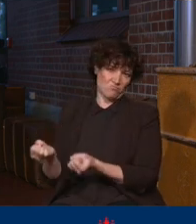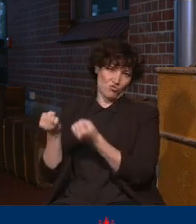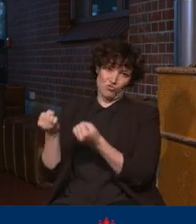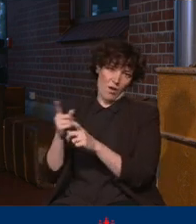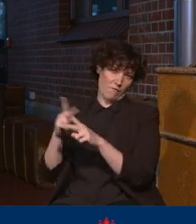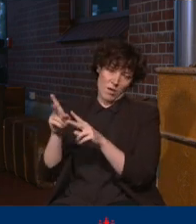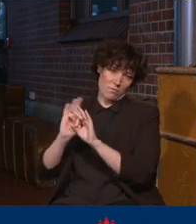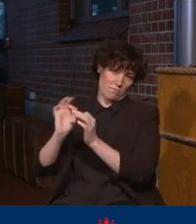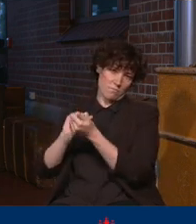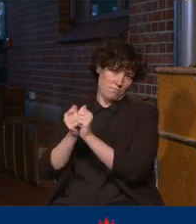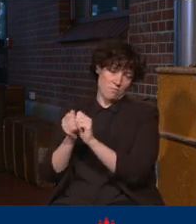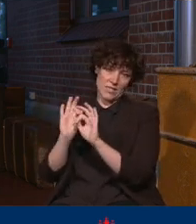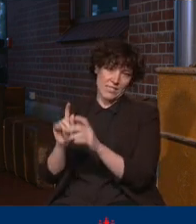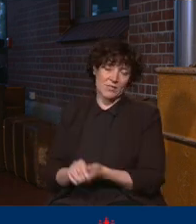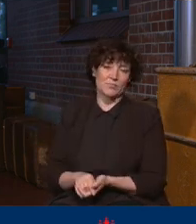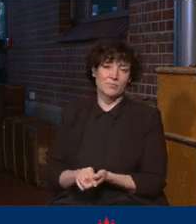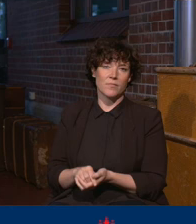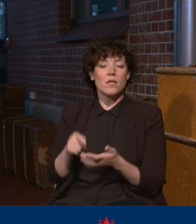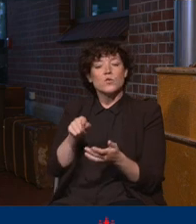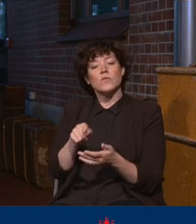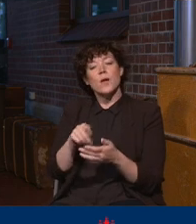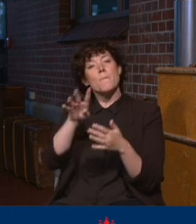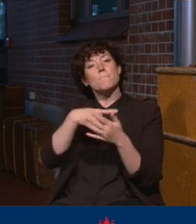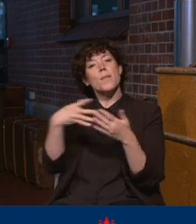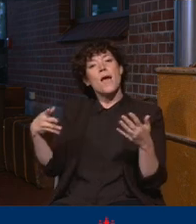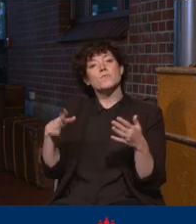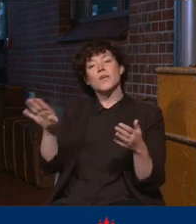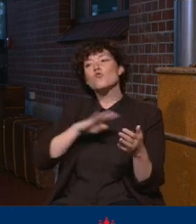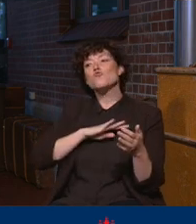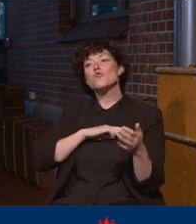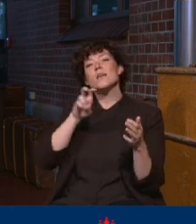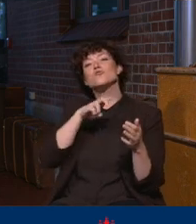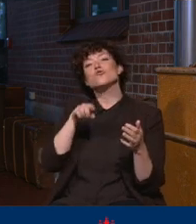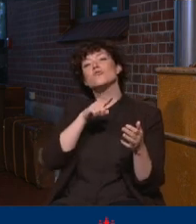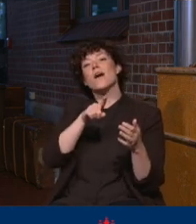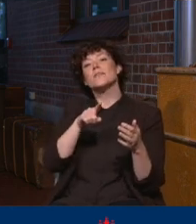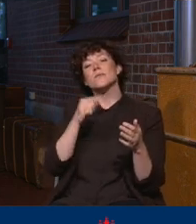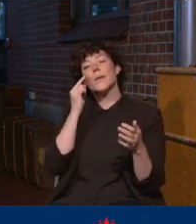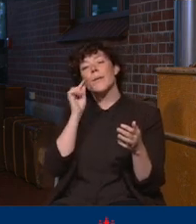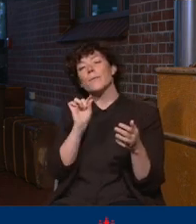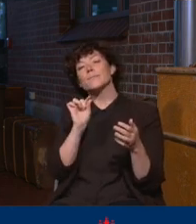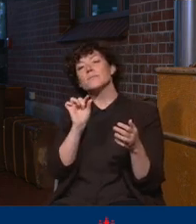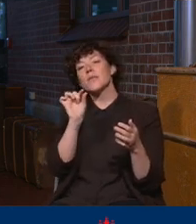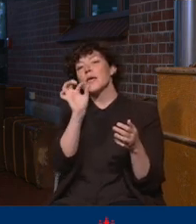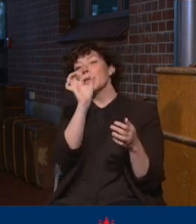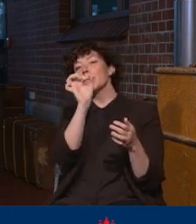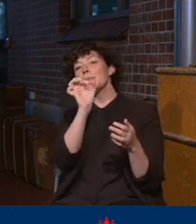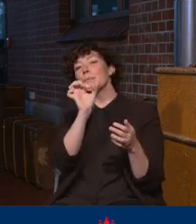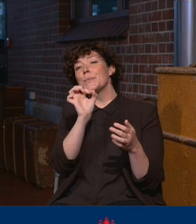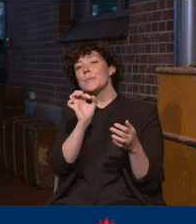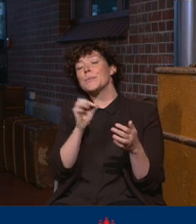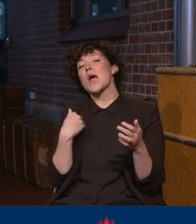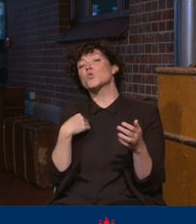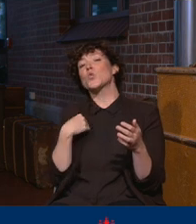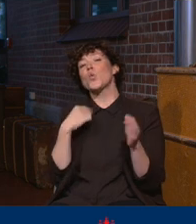verbessert in einem der pläne unserer kollegin aus der schweiz sind sie schon ganz zarten kleinen grünen rand an diesem großmarkt das